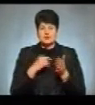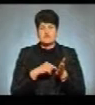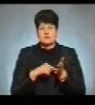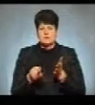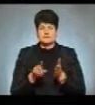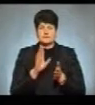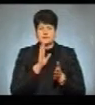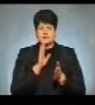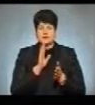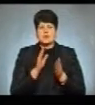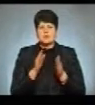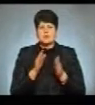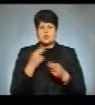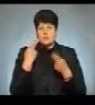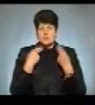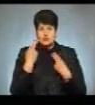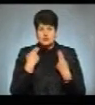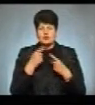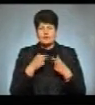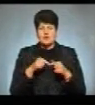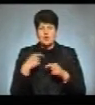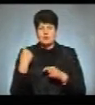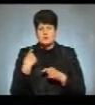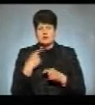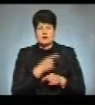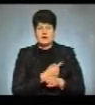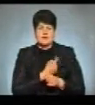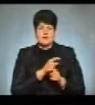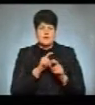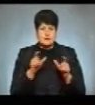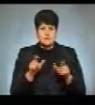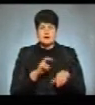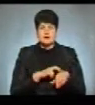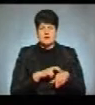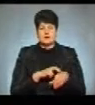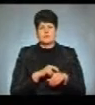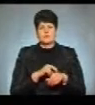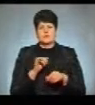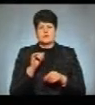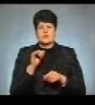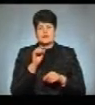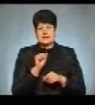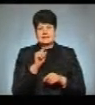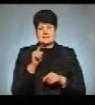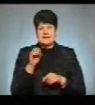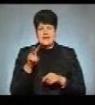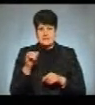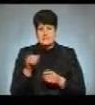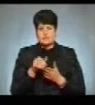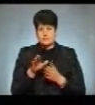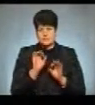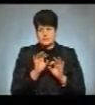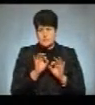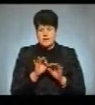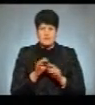з хірургічно-стоматологічного відділення обласної університетської лікарні. Лікар Уляни Андрій Зелінський від коментарів на камеру відмовився,